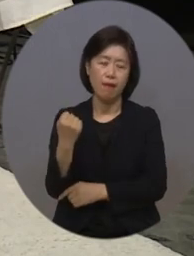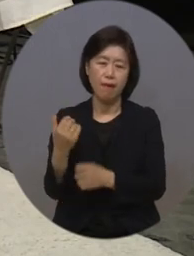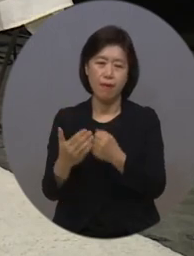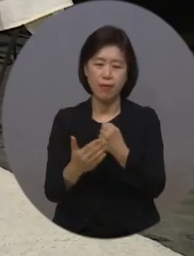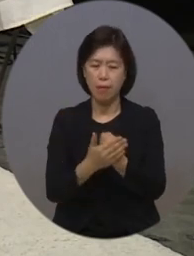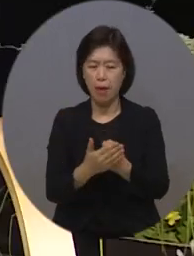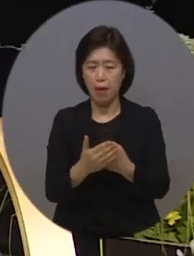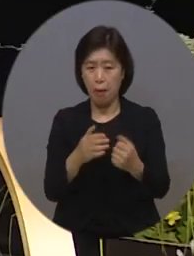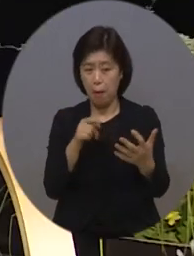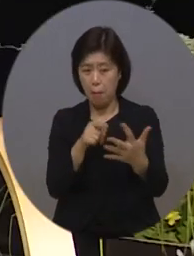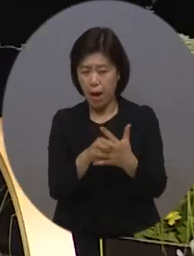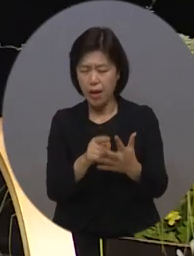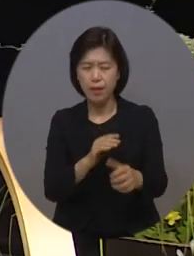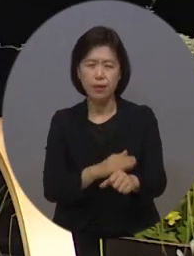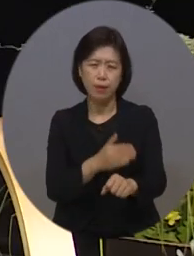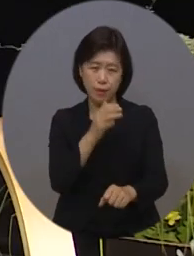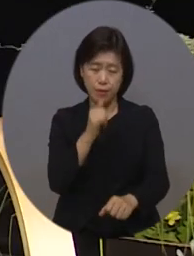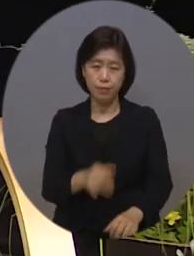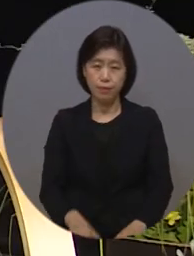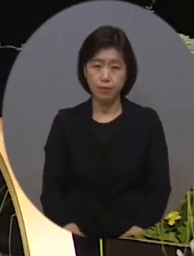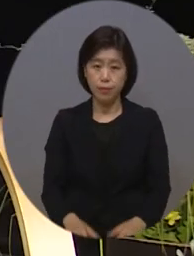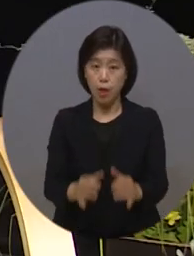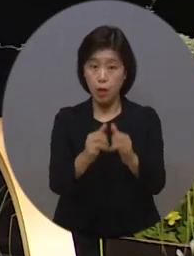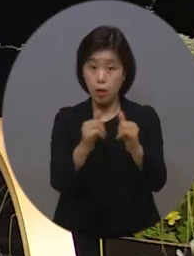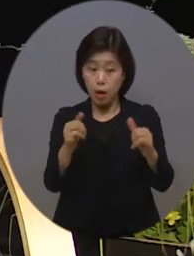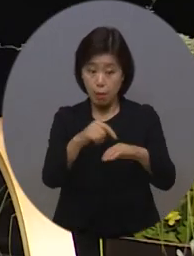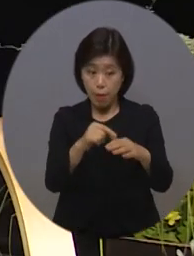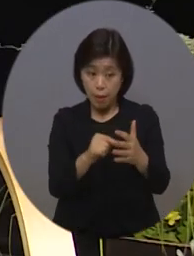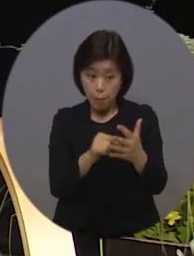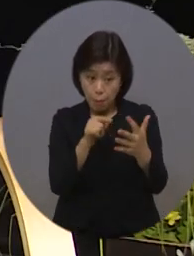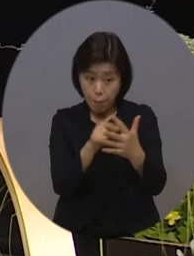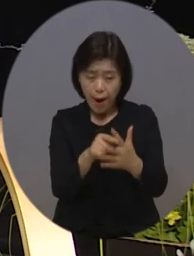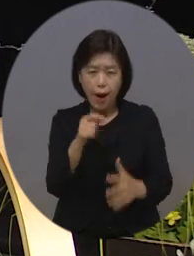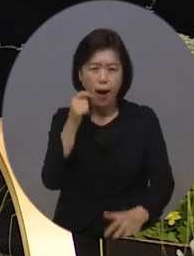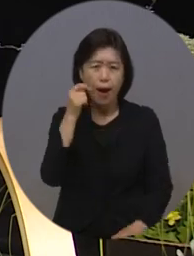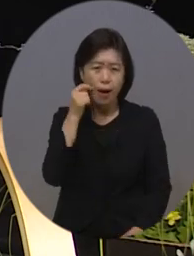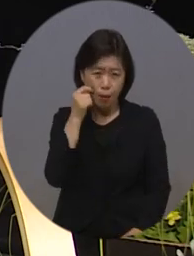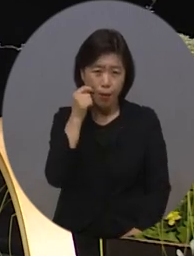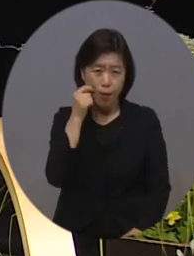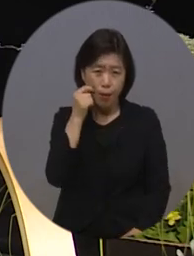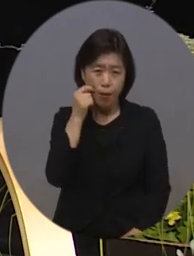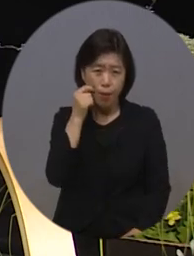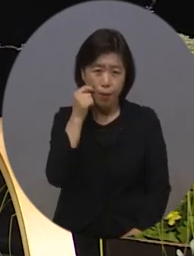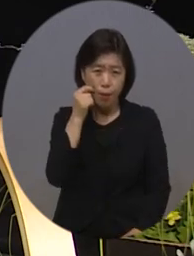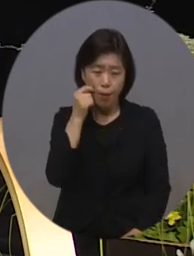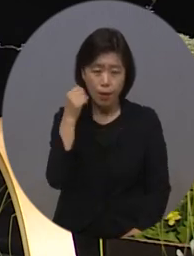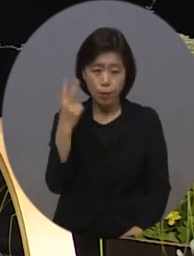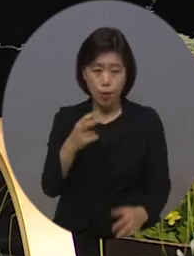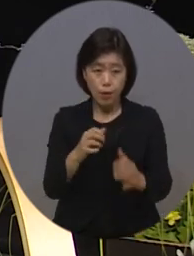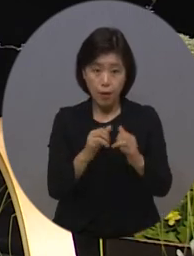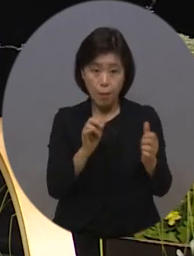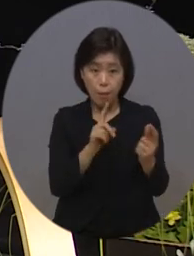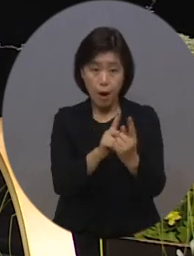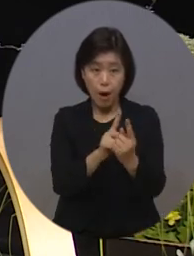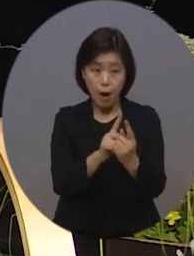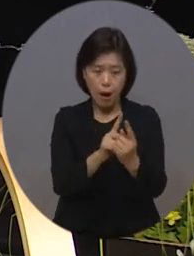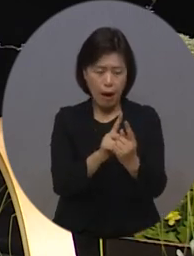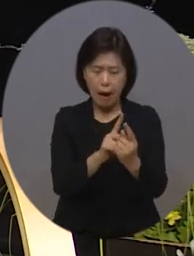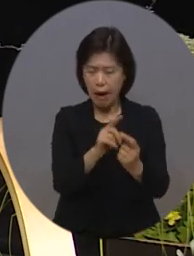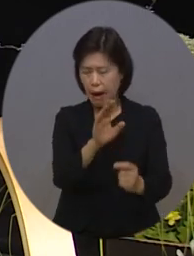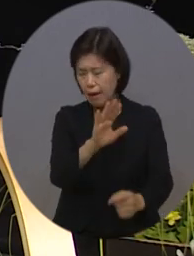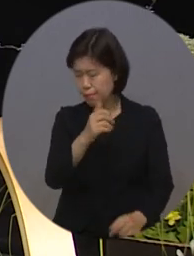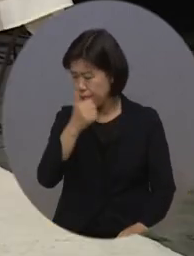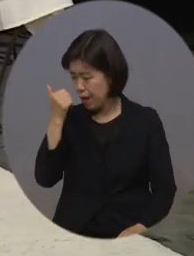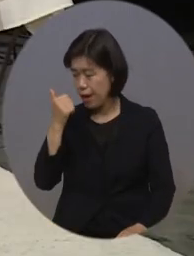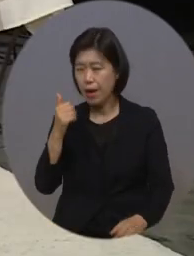것입니다. 사람의 진심을 보지 못하거나 외면하는 풍습에 우리가 살고 있다는